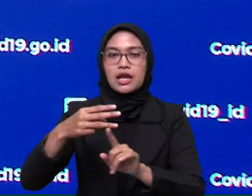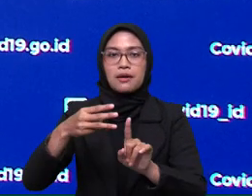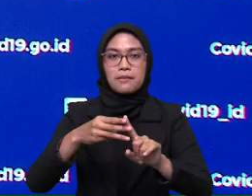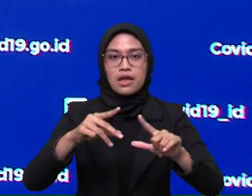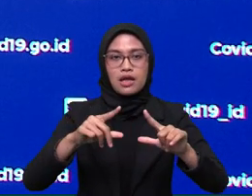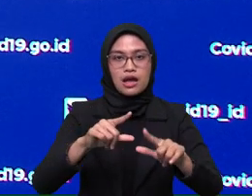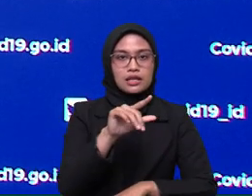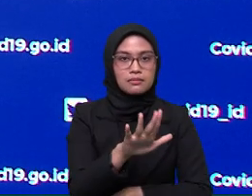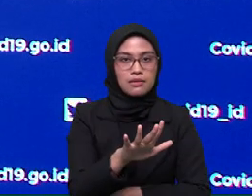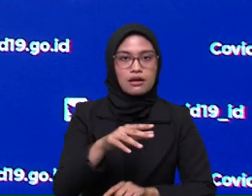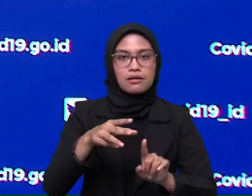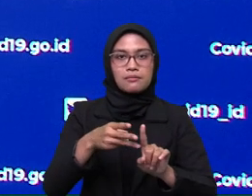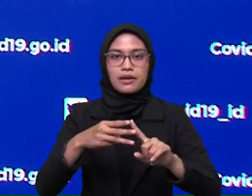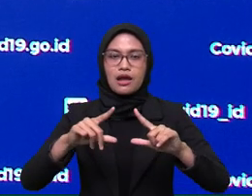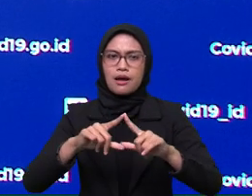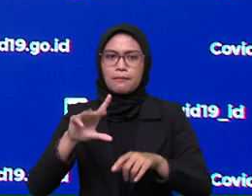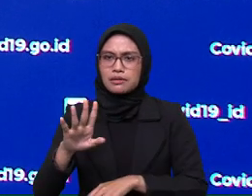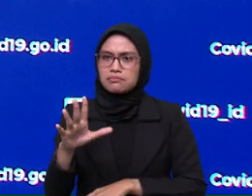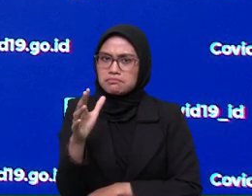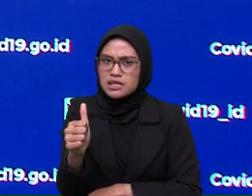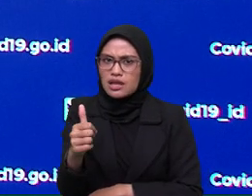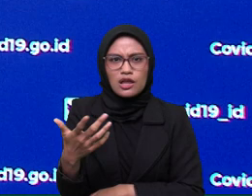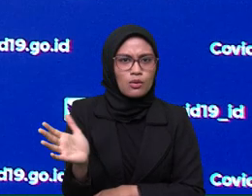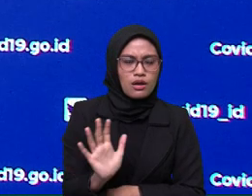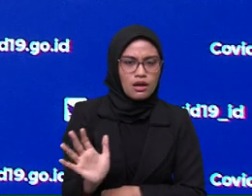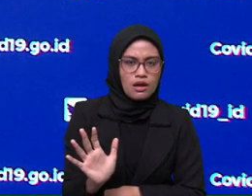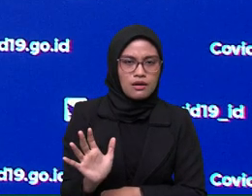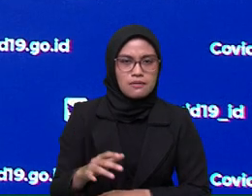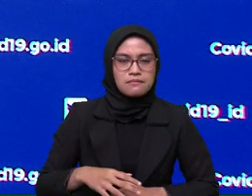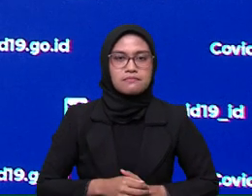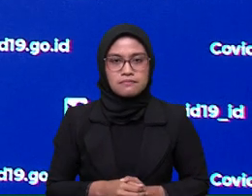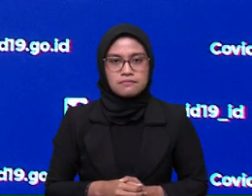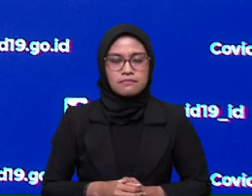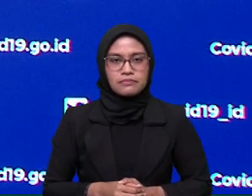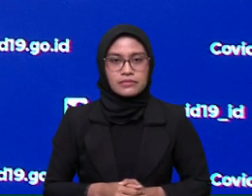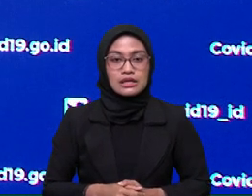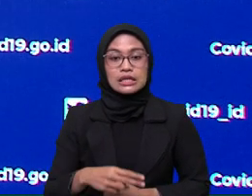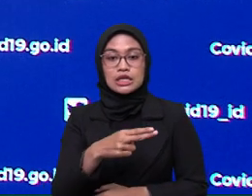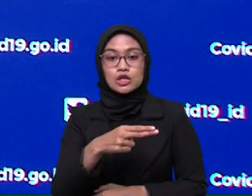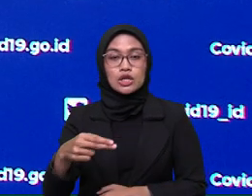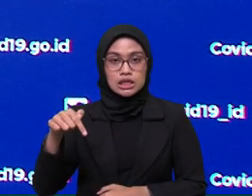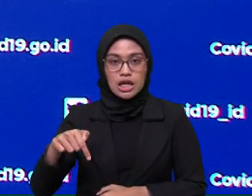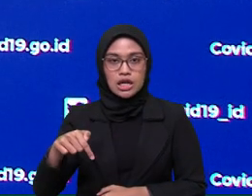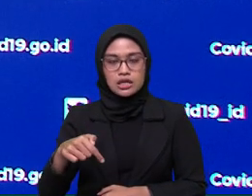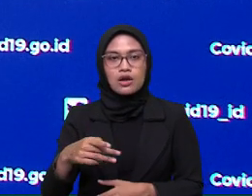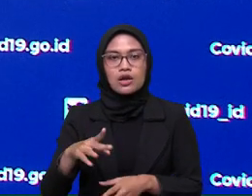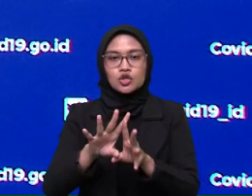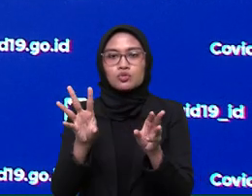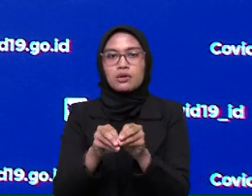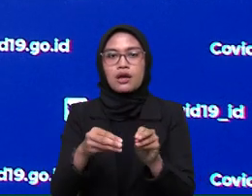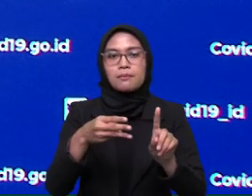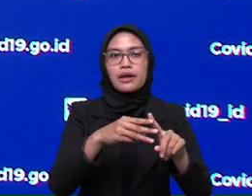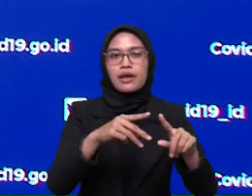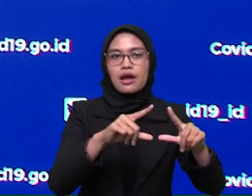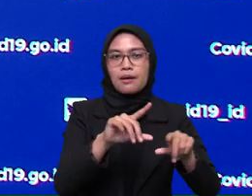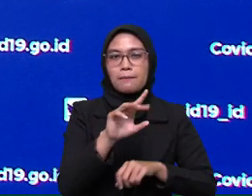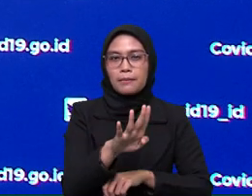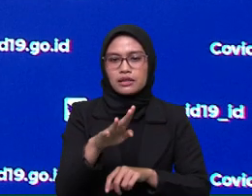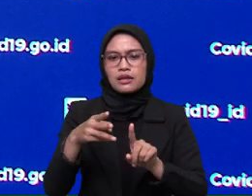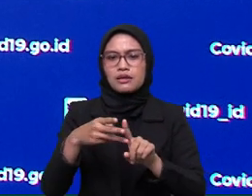lalu akankah ini Indonesia terjadi gelombang menjauhkan kasus omicron B4 dan bea5 seperti Singapura